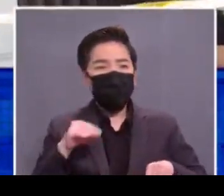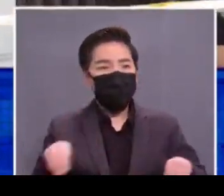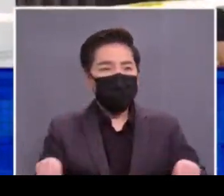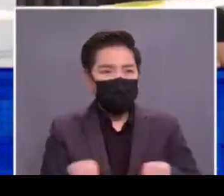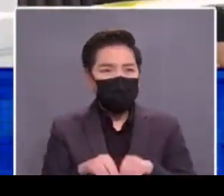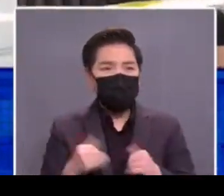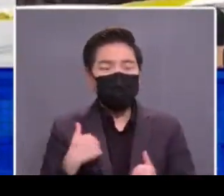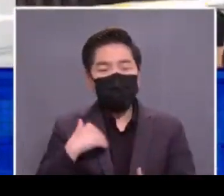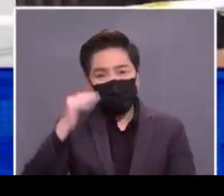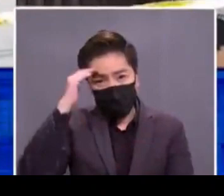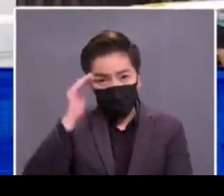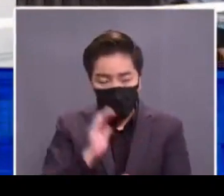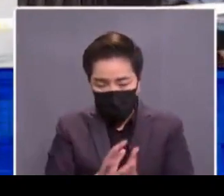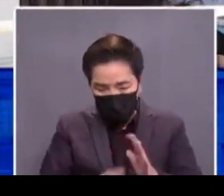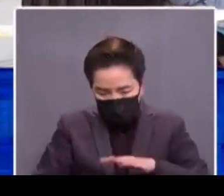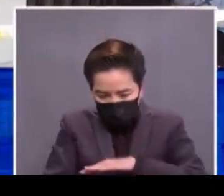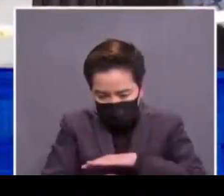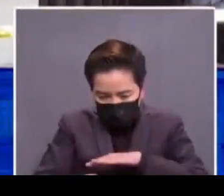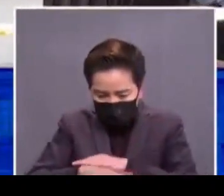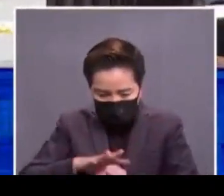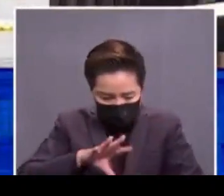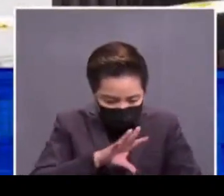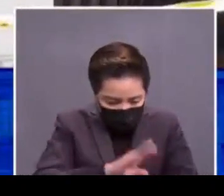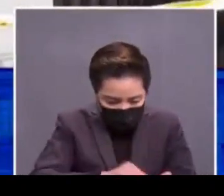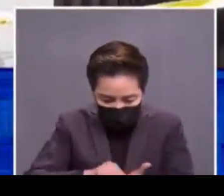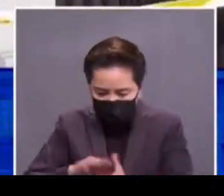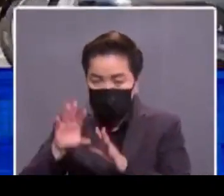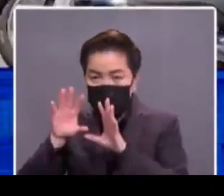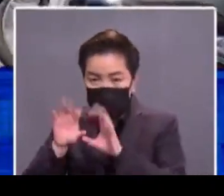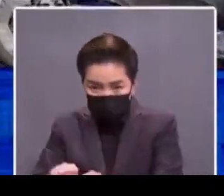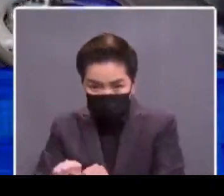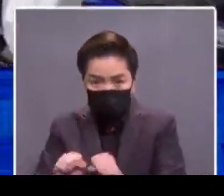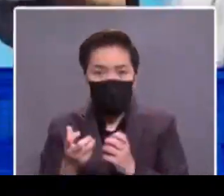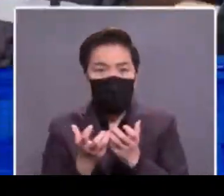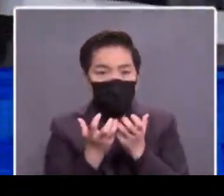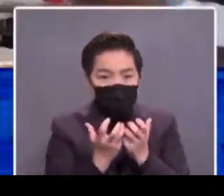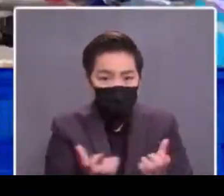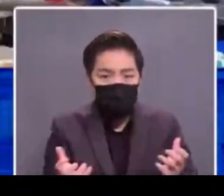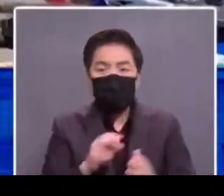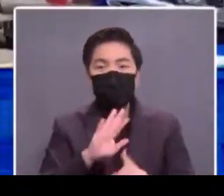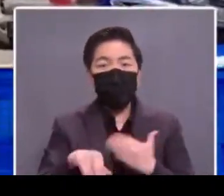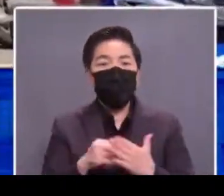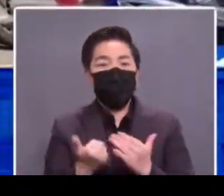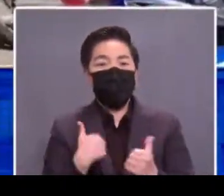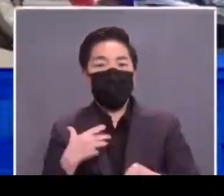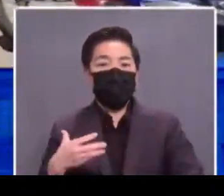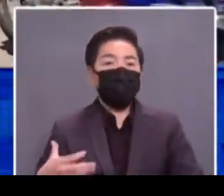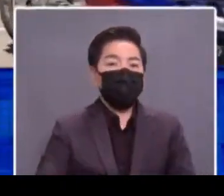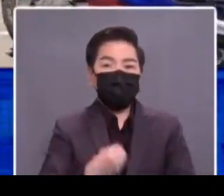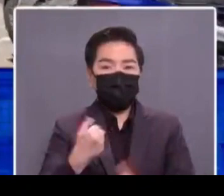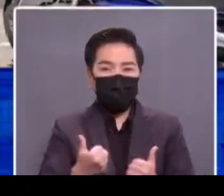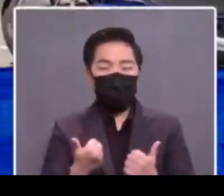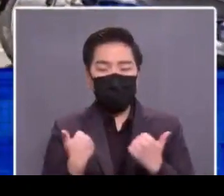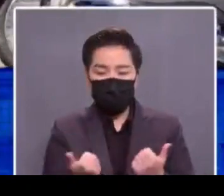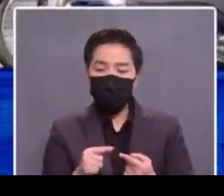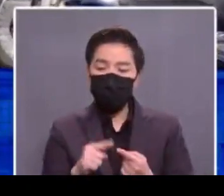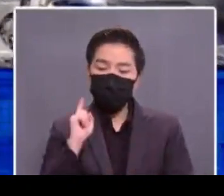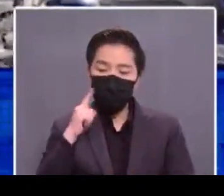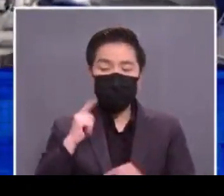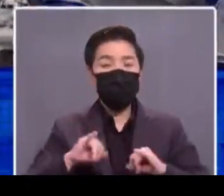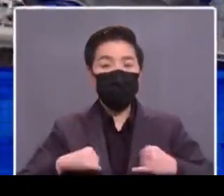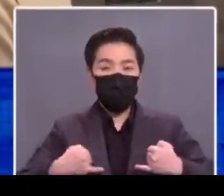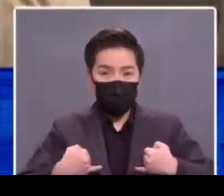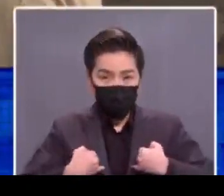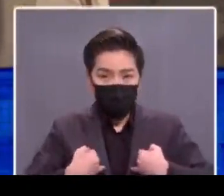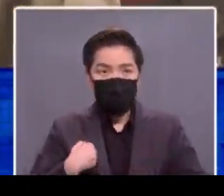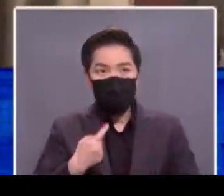กระทั่งตำรวจนั้นรวบรวมพยานหลักฐานแล้วก็เข้าจับกุมพร้อมยึดของกลางทั้งหมดได้ในที่สุดค่ะด้านนางเบญจพรเจ้าของห้าง